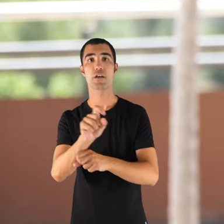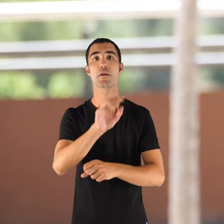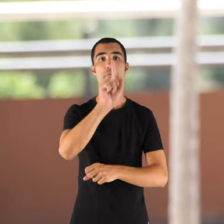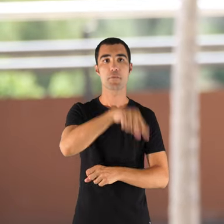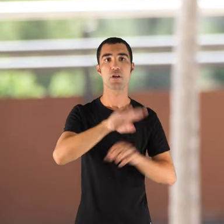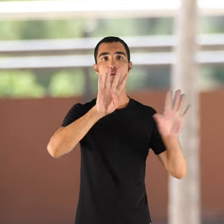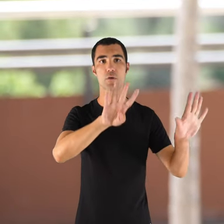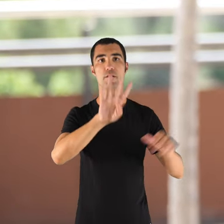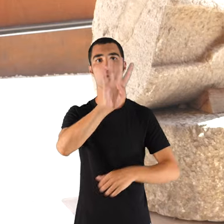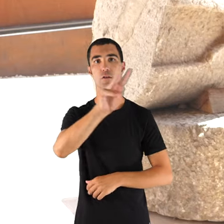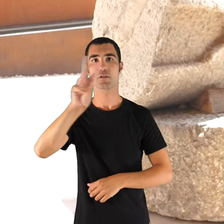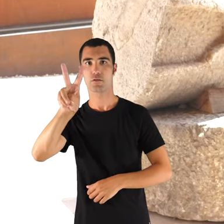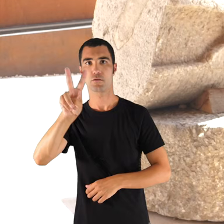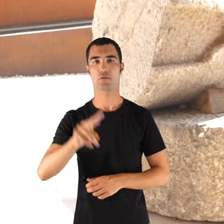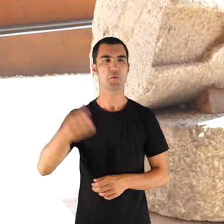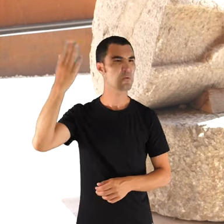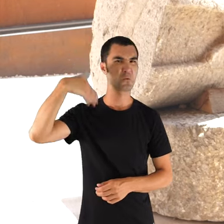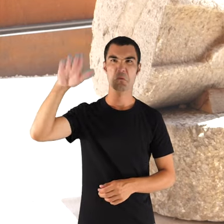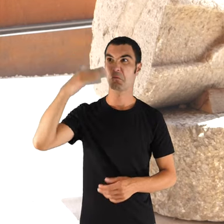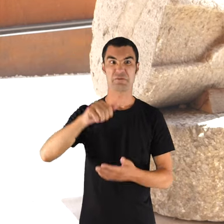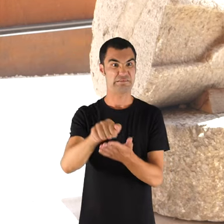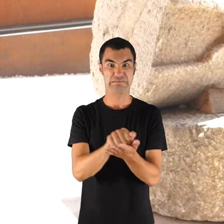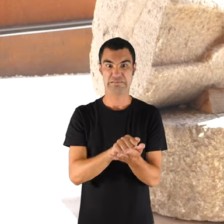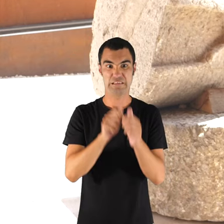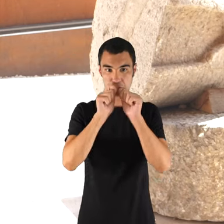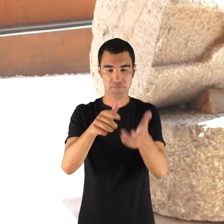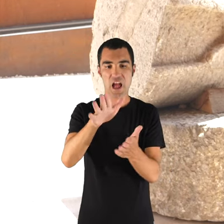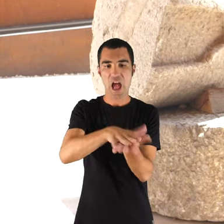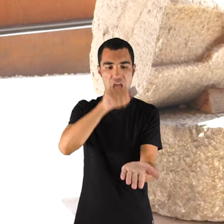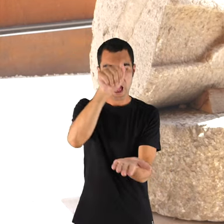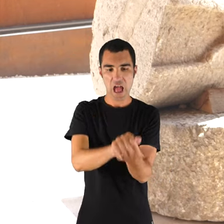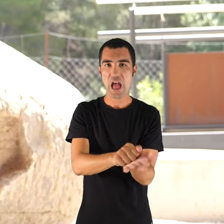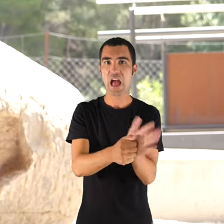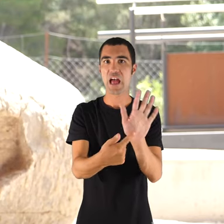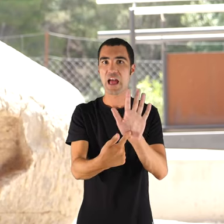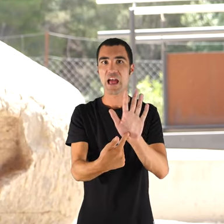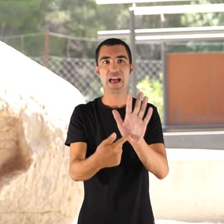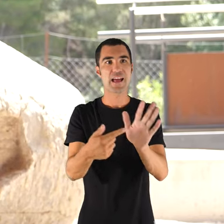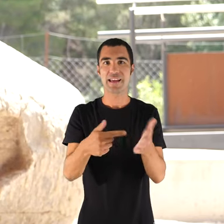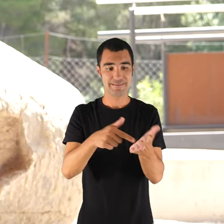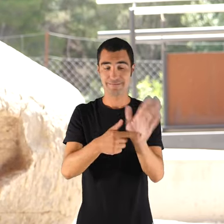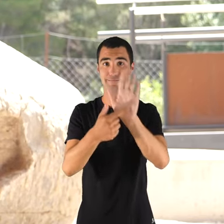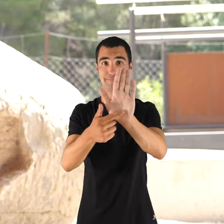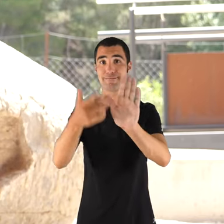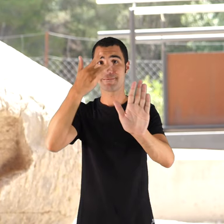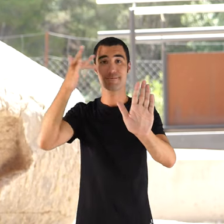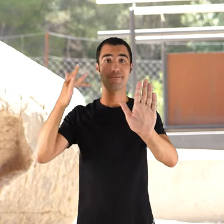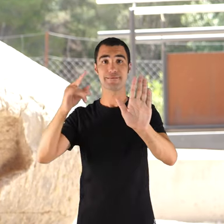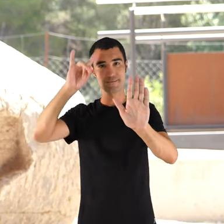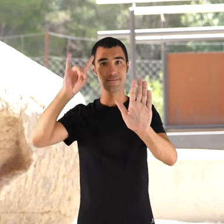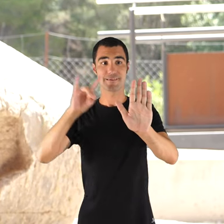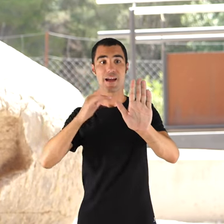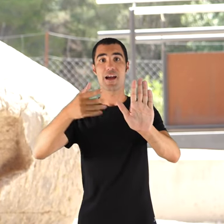1942. Abans no hi havia res. Les actes, tot això, el més antic que tenim. Ara, avui en dia, hi ha dues barques de